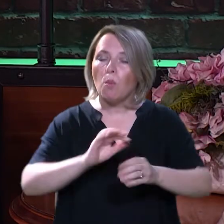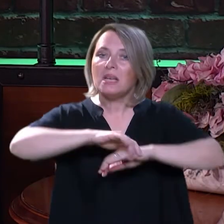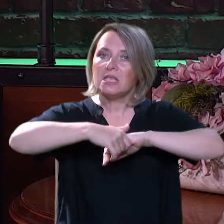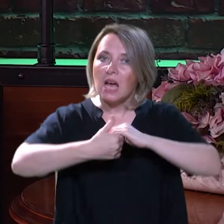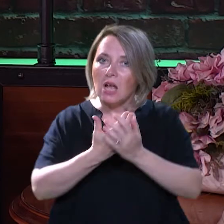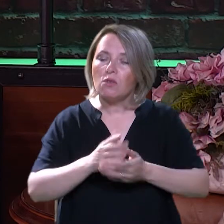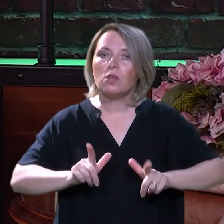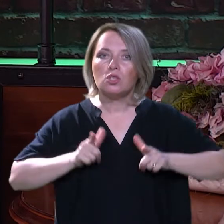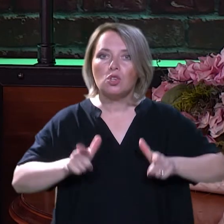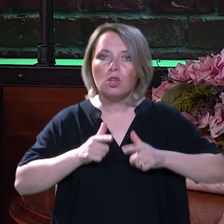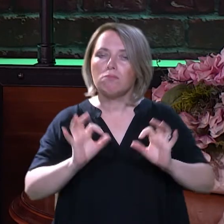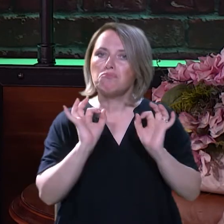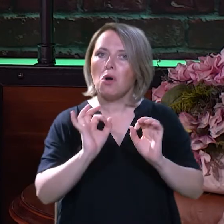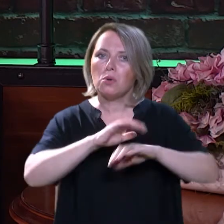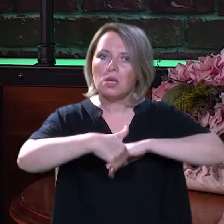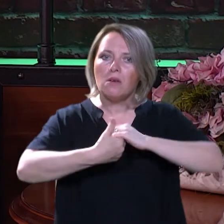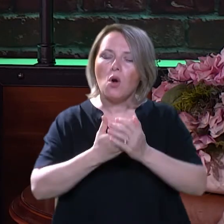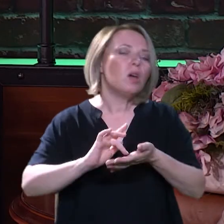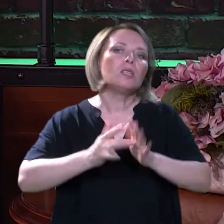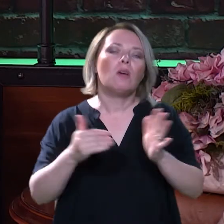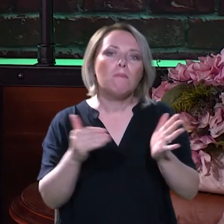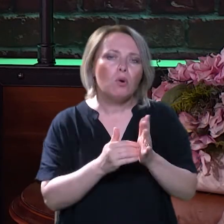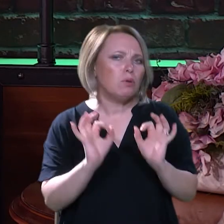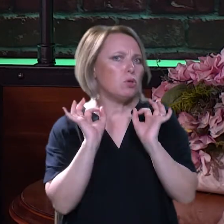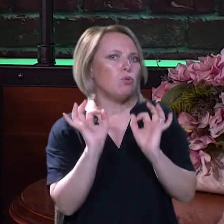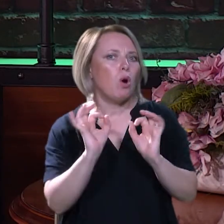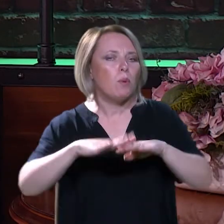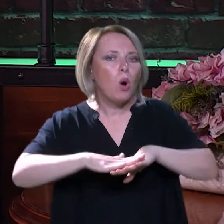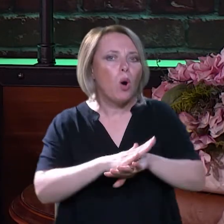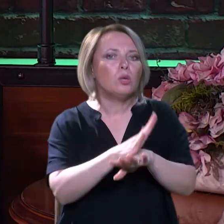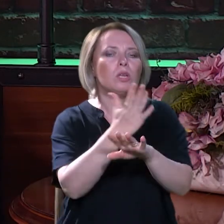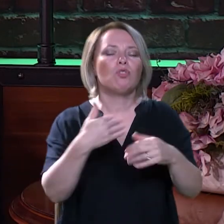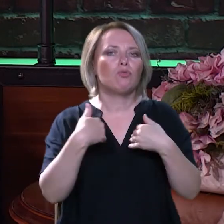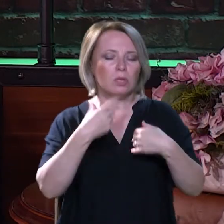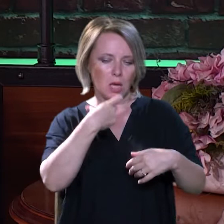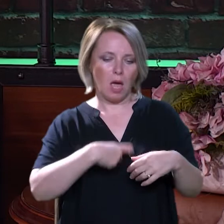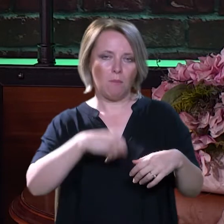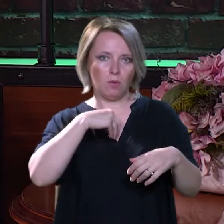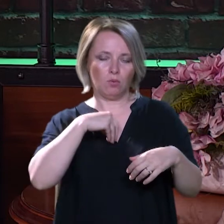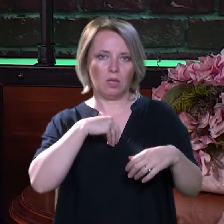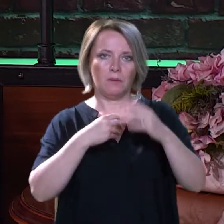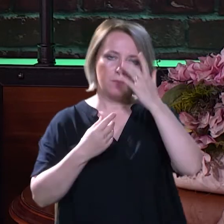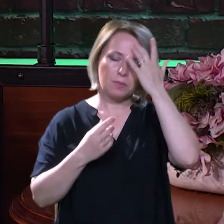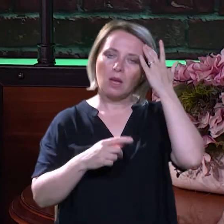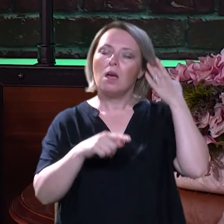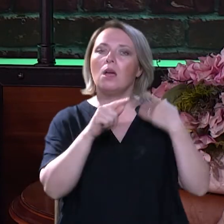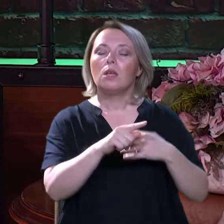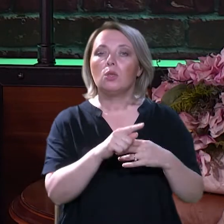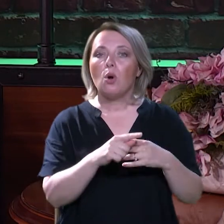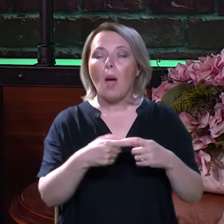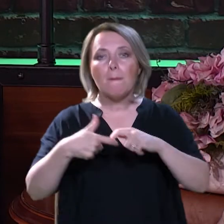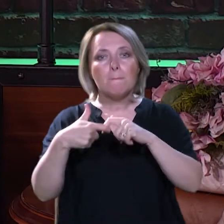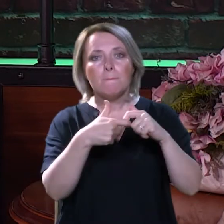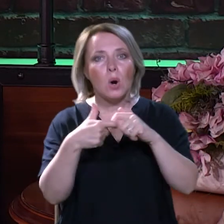zadovoljan svojim životom, da dobro zadovoljavaš svoje potrebe i da se nekako jako i dobro osjećaš u svojoj koži. Tu je,